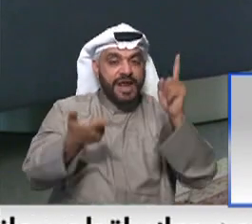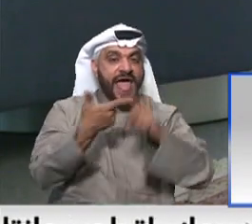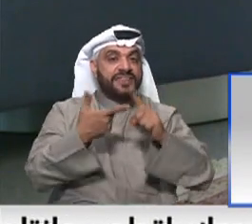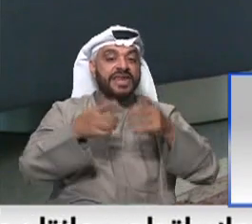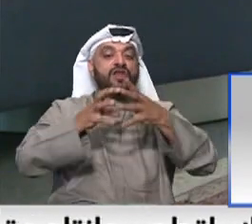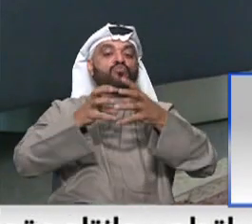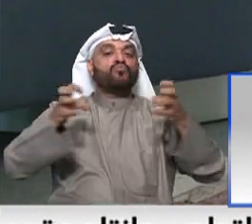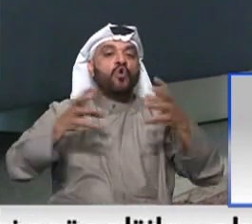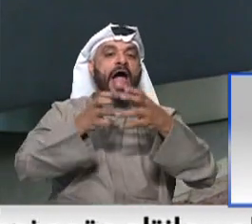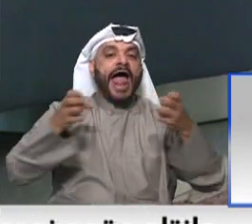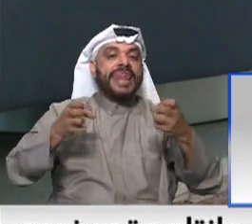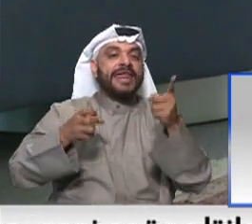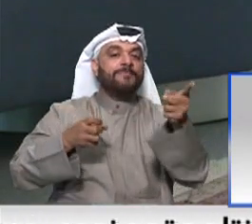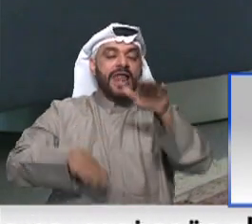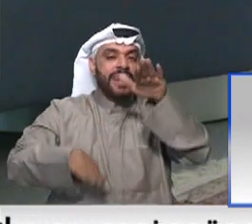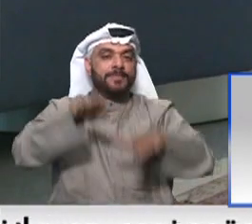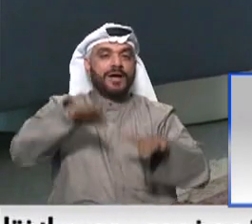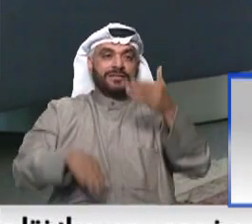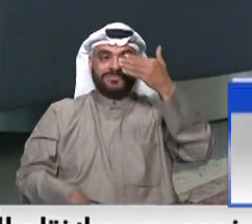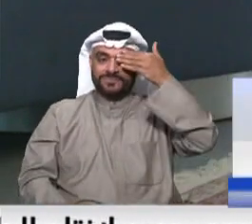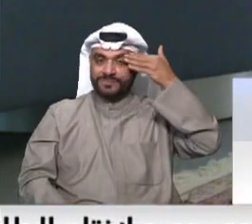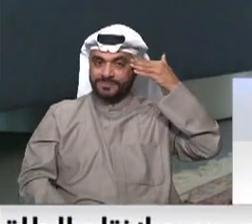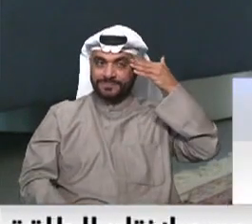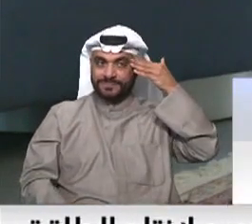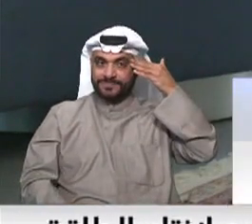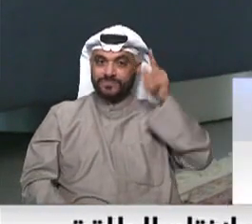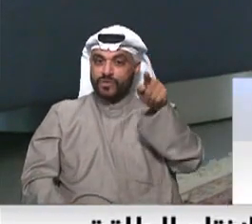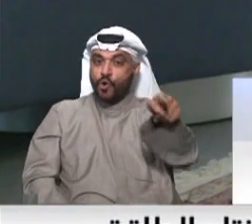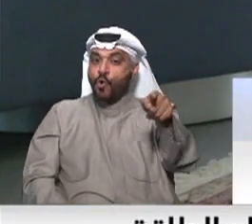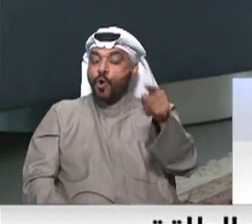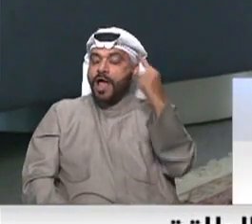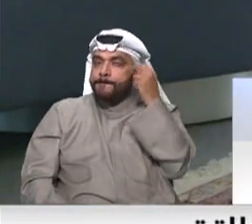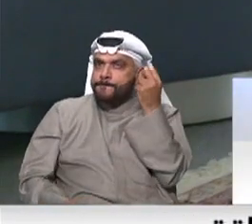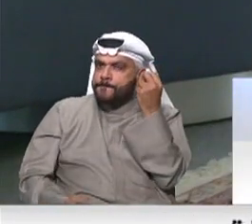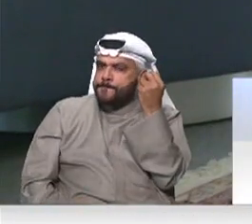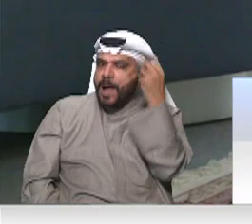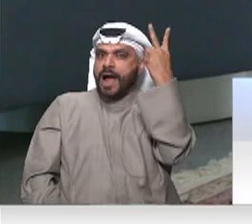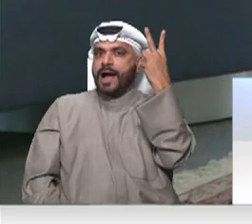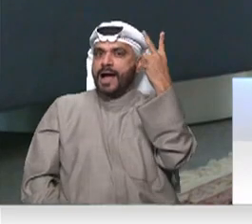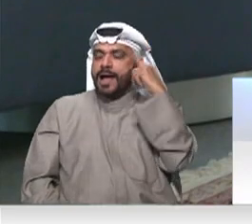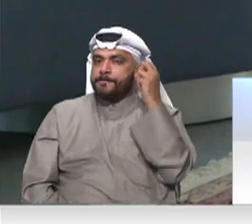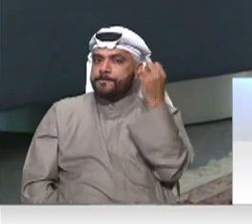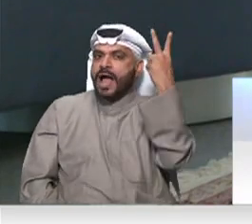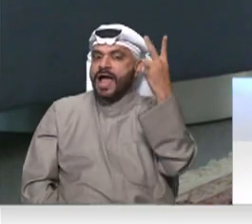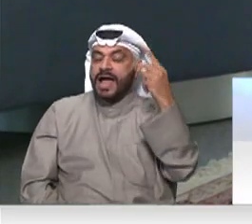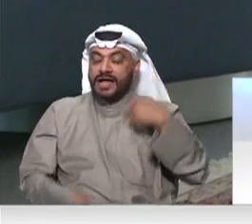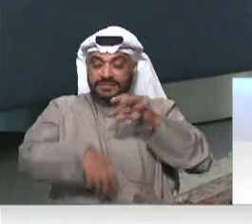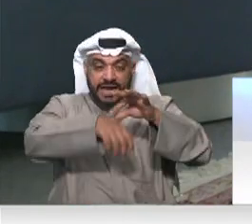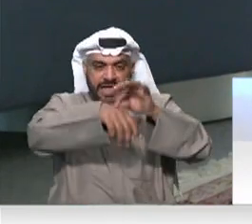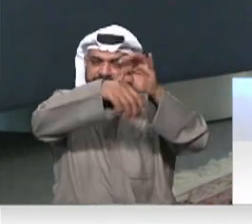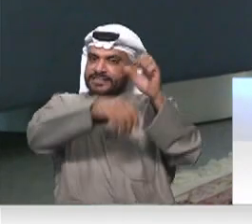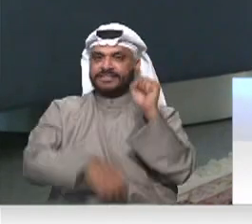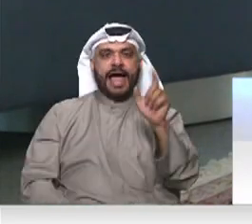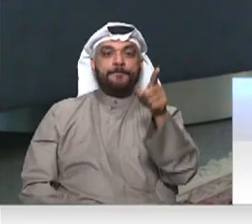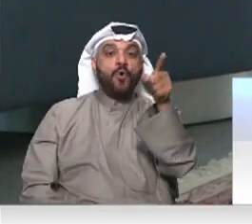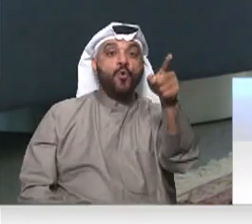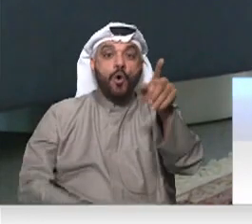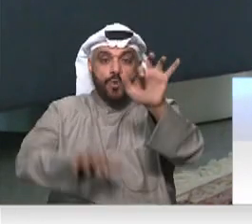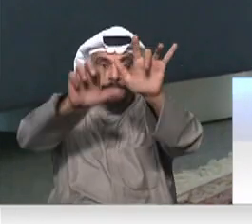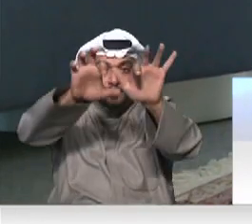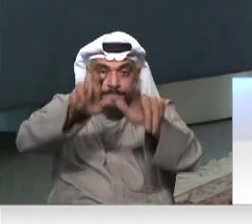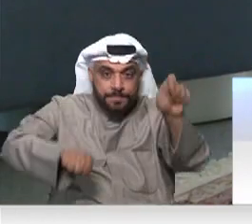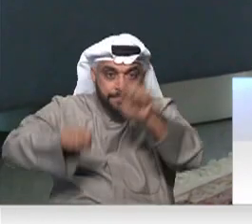شلون اولا تطرح افكار ممكن يغفل عنها الع العقل البشري اثنين